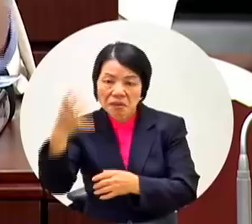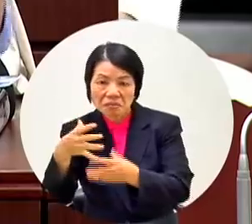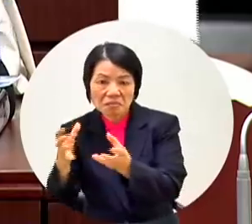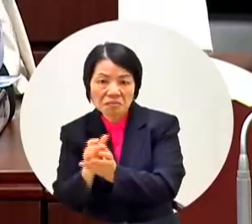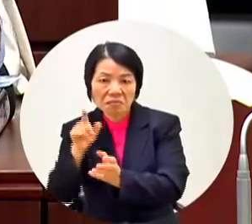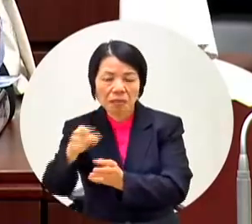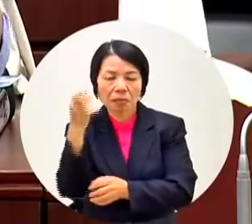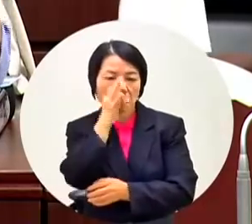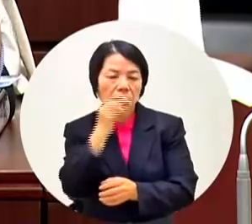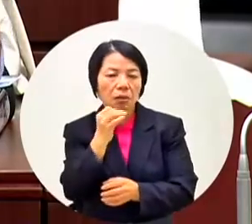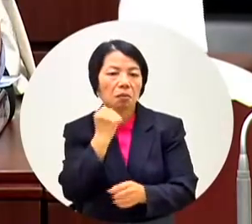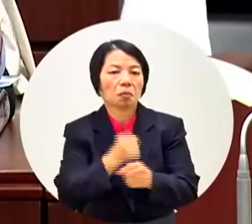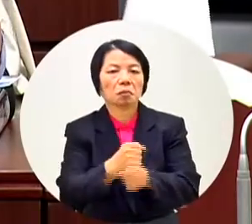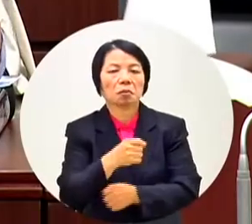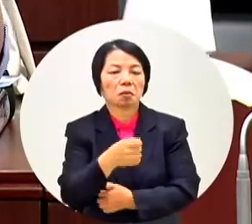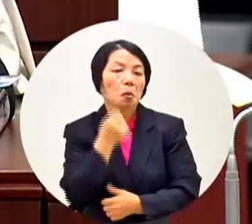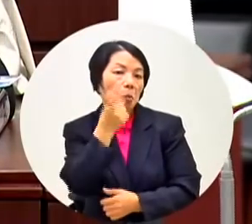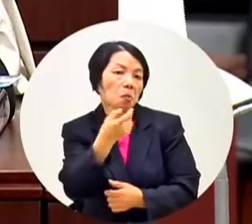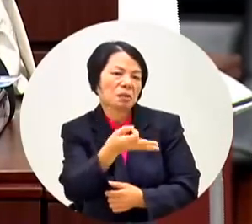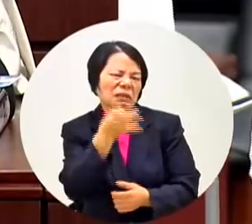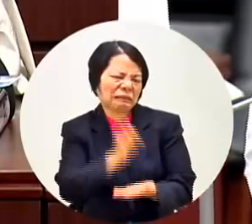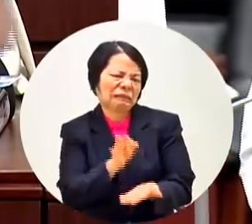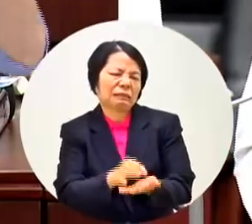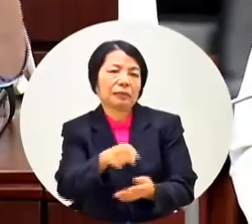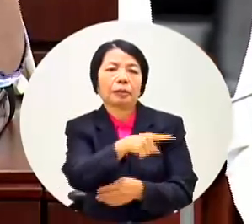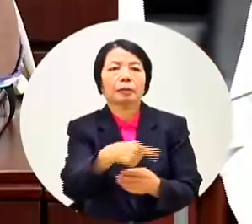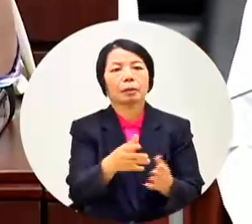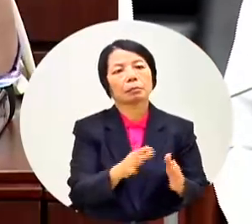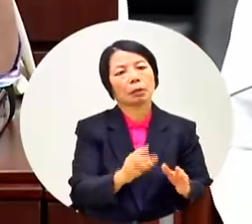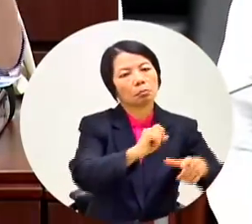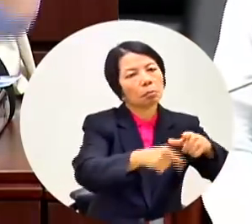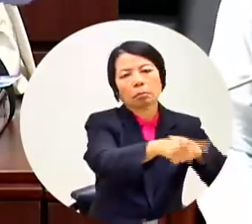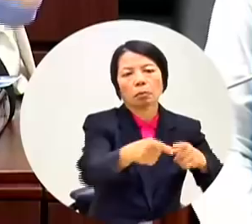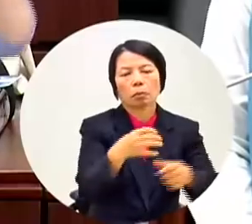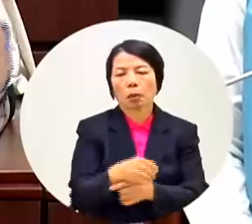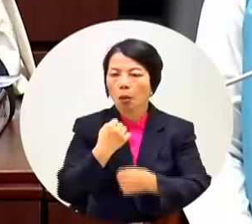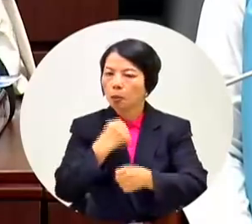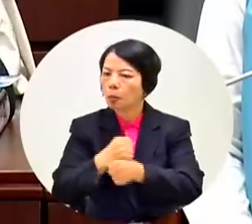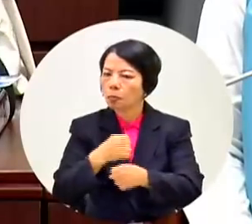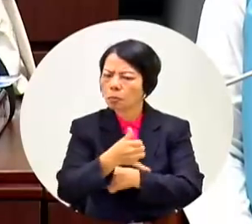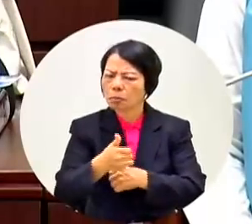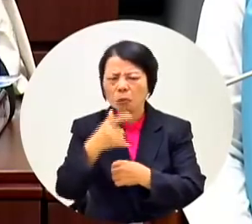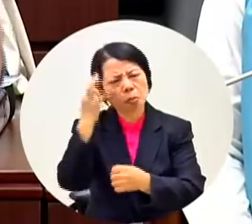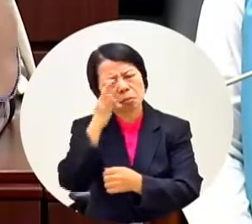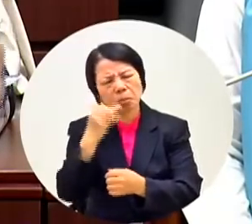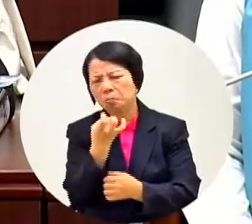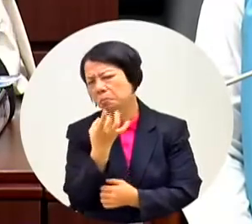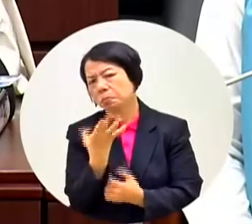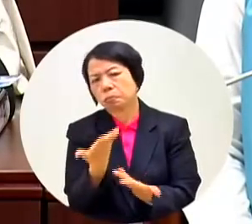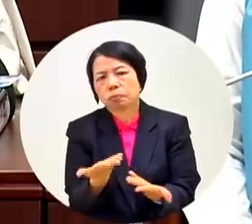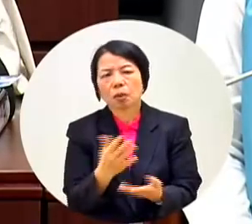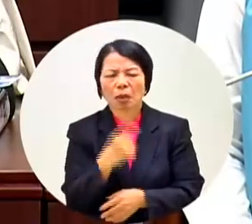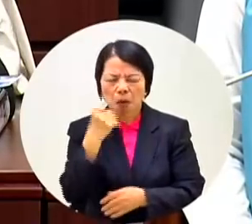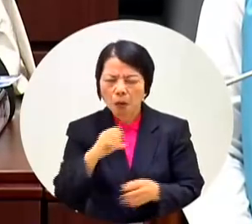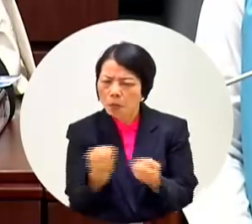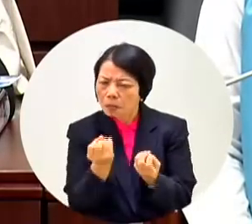家哇哇叫，弯嘴不刚，这中间到底发生什么问题？我们就开始去思考，在我这个年